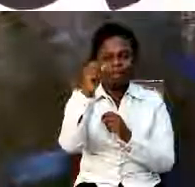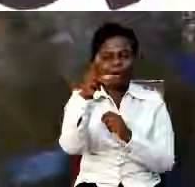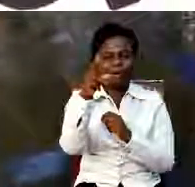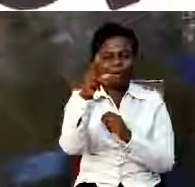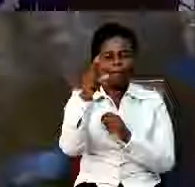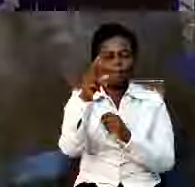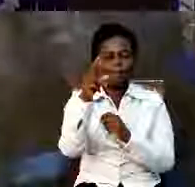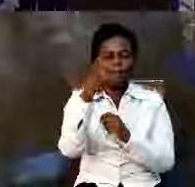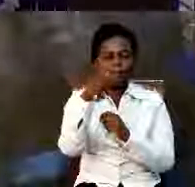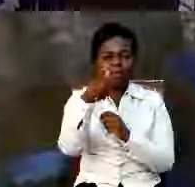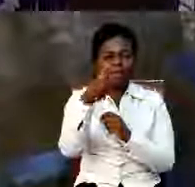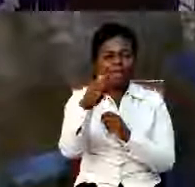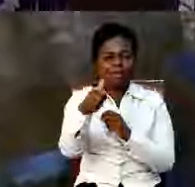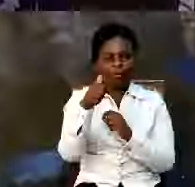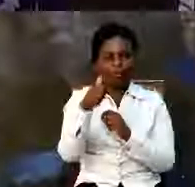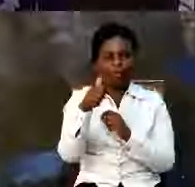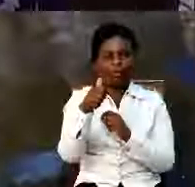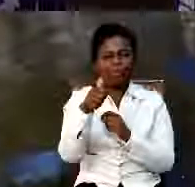Anakubipu.